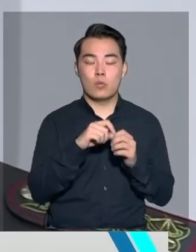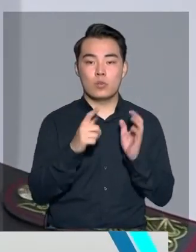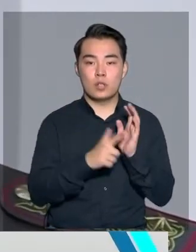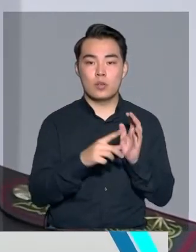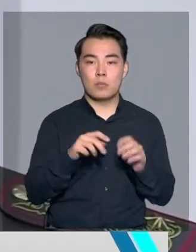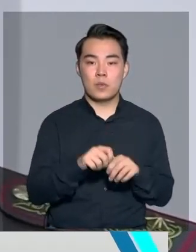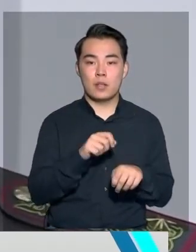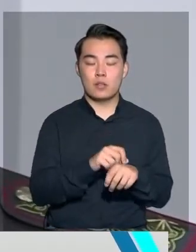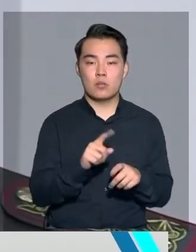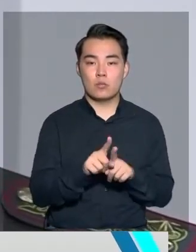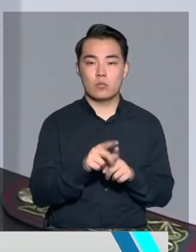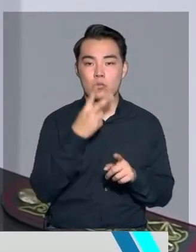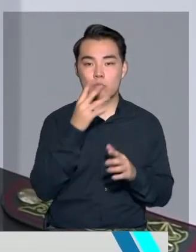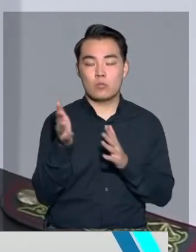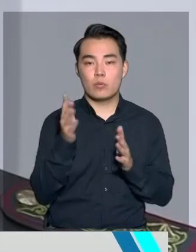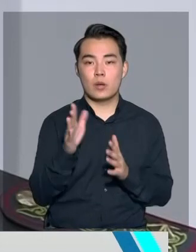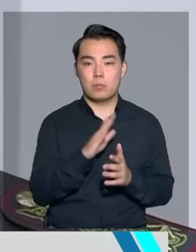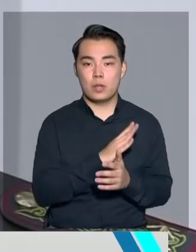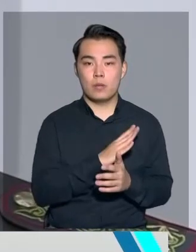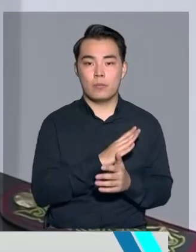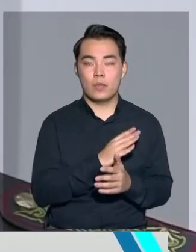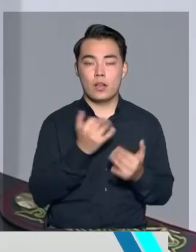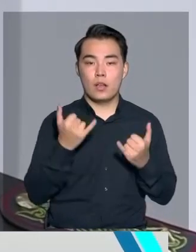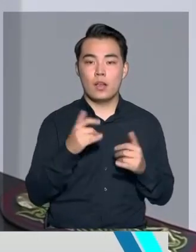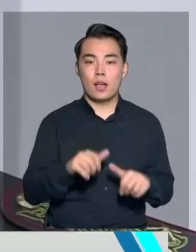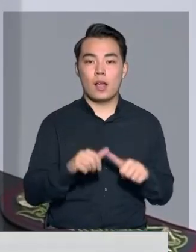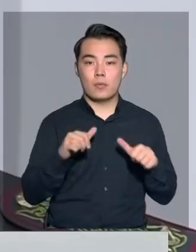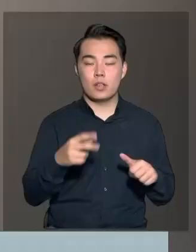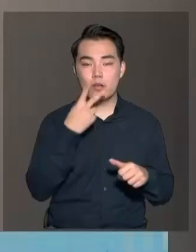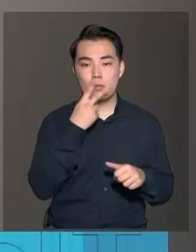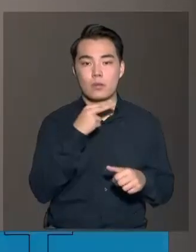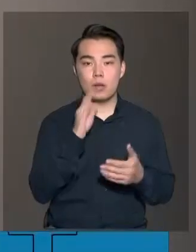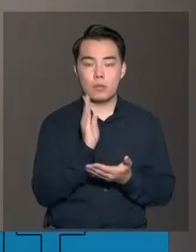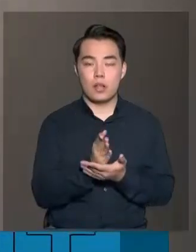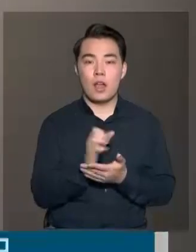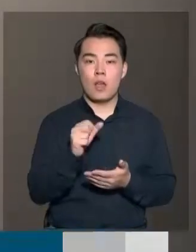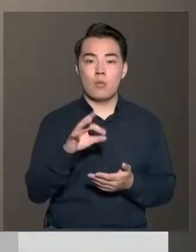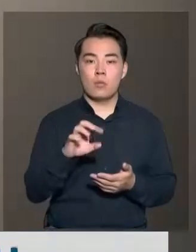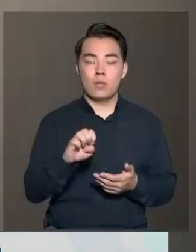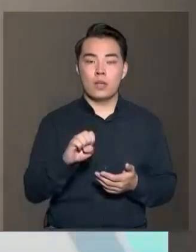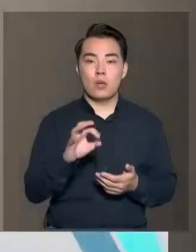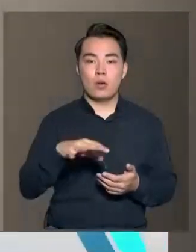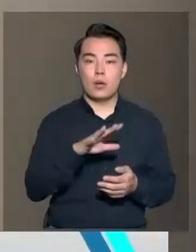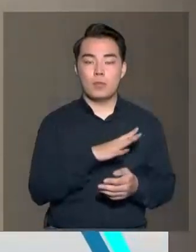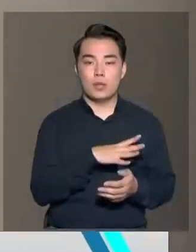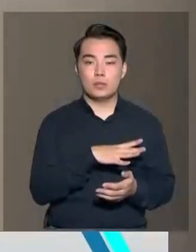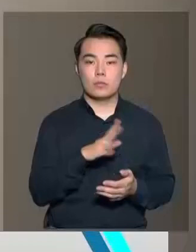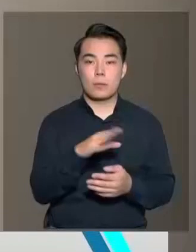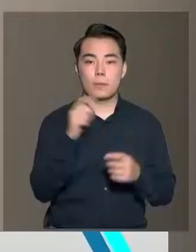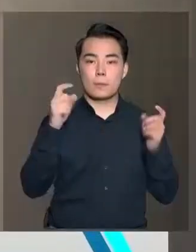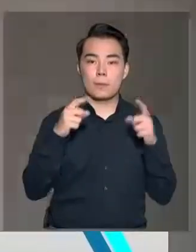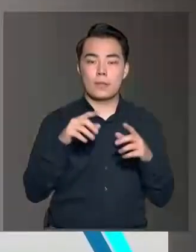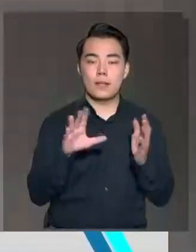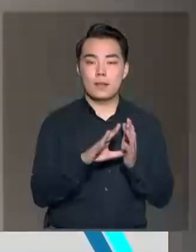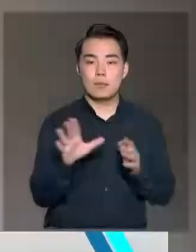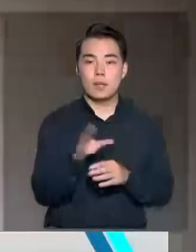болды. Қазір жағдайда комиссия құрастырылып жатыр. Ал Ақтөбе облысына қарасты Ойыл ауданында жаңбырмен еріген